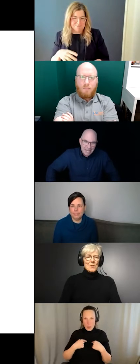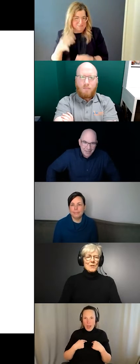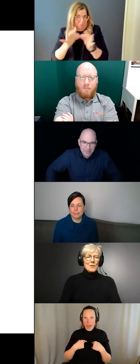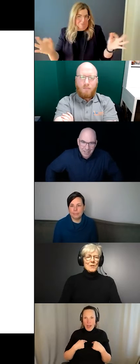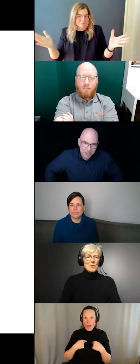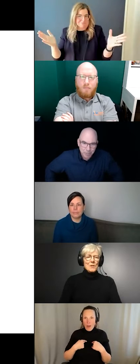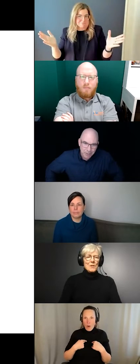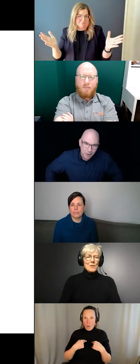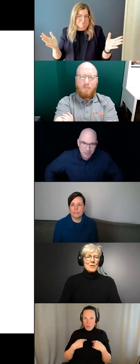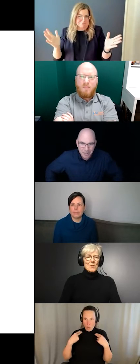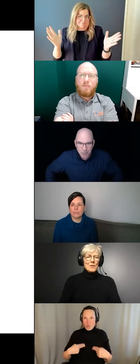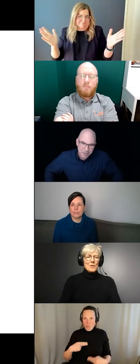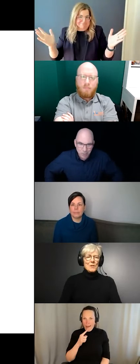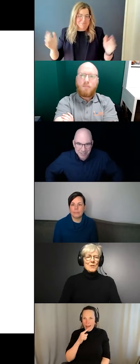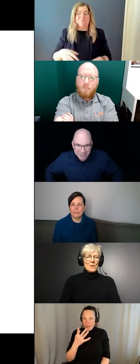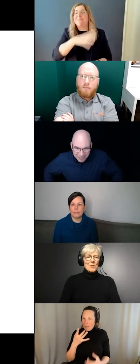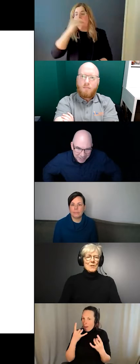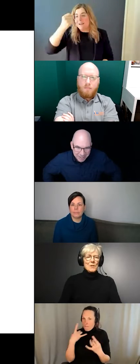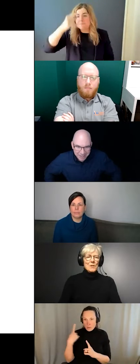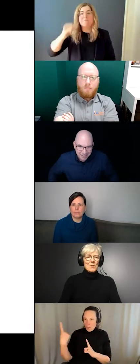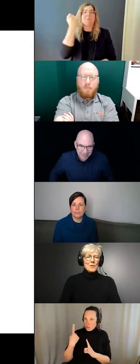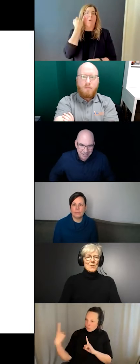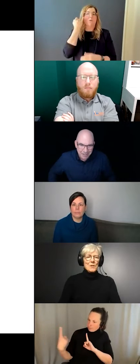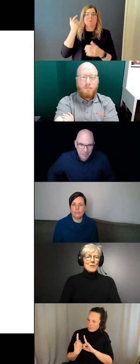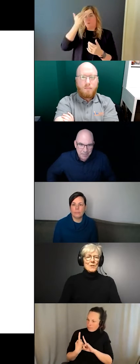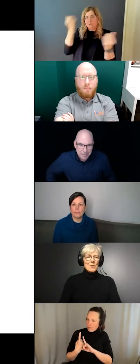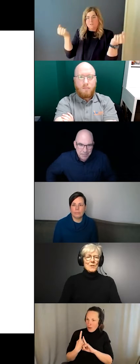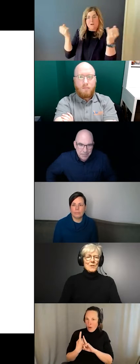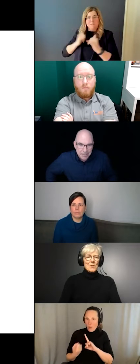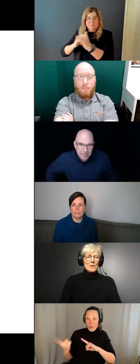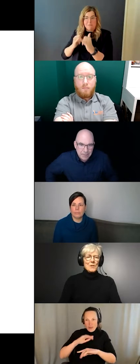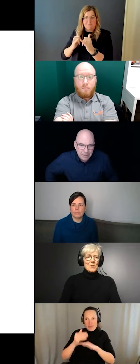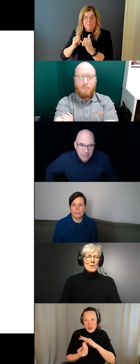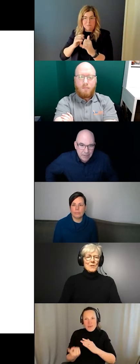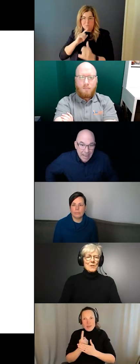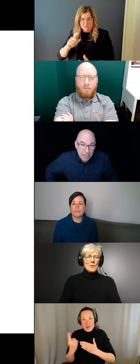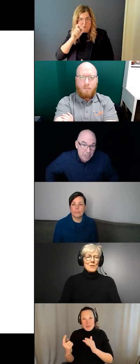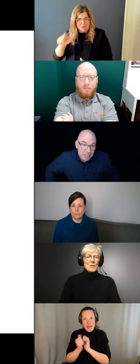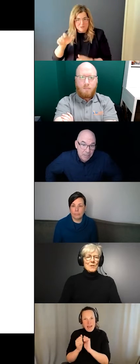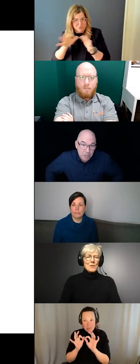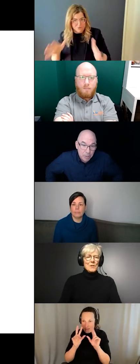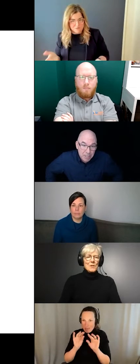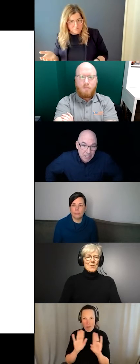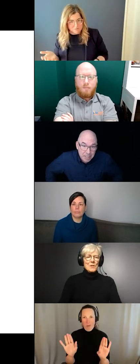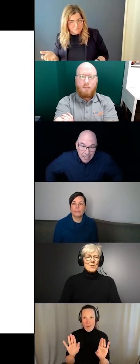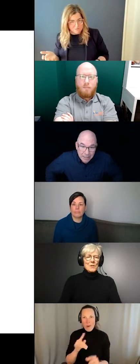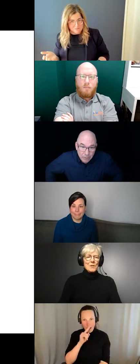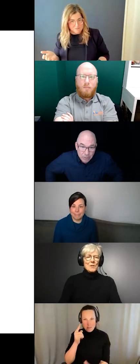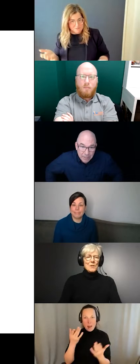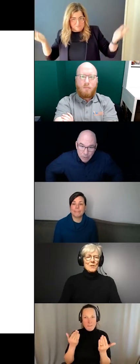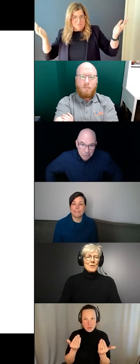notre indépendance aussi. Nous sommes des êtres indépendants. Nous n'avons pas besoin d'un interprète avec nous 24 heures sur 7, bien non.